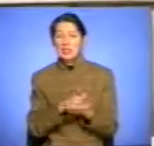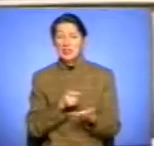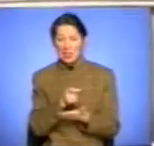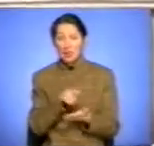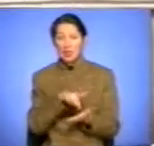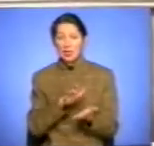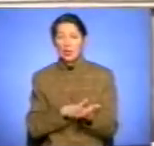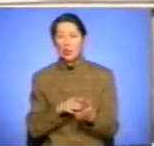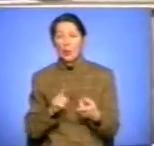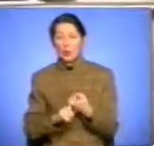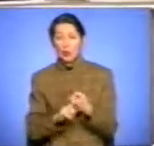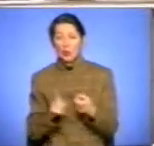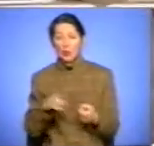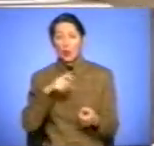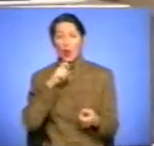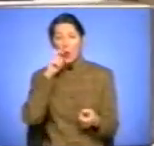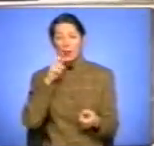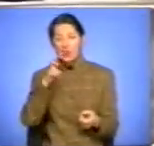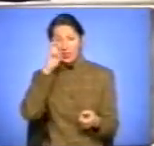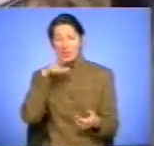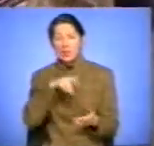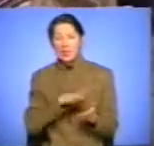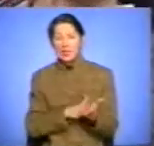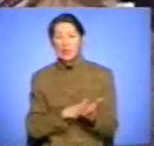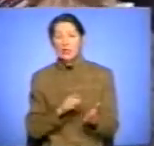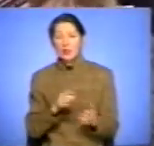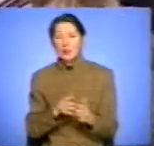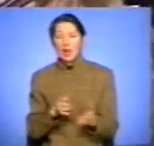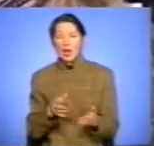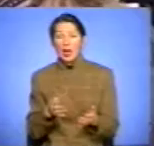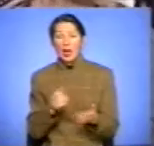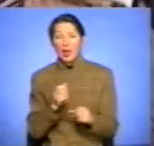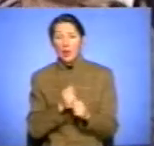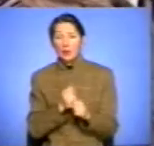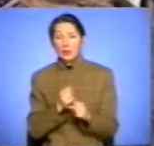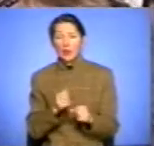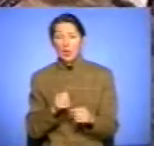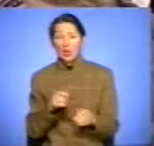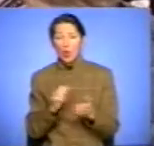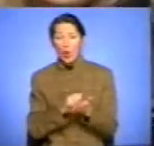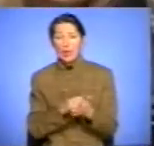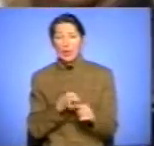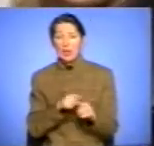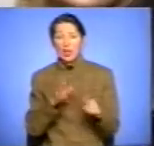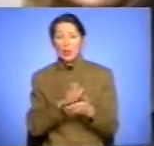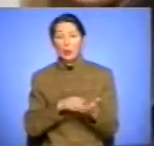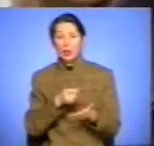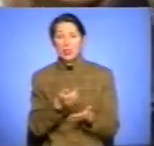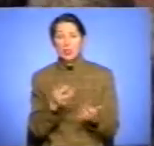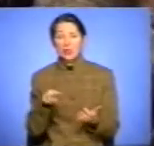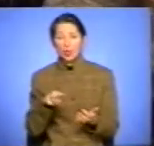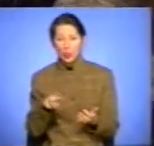продовжує вносити документи які подали ще в листопаді після цього черги мають зникнути пояснює і на бажання нотаріусів реєструвати певні